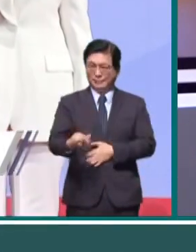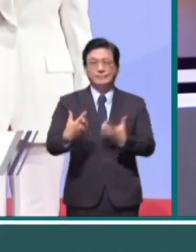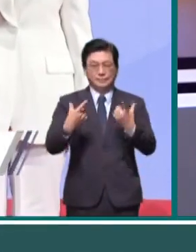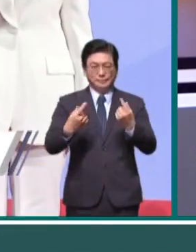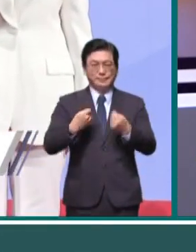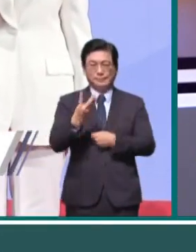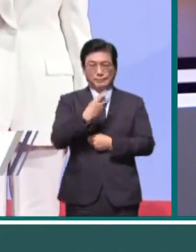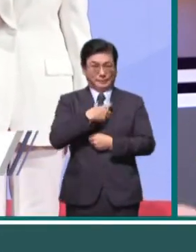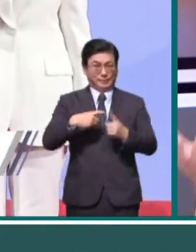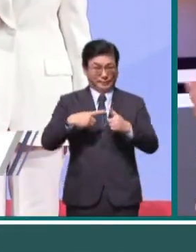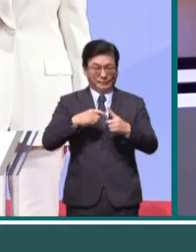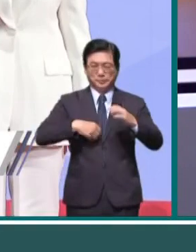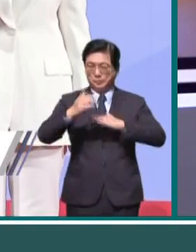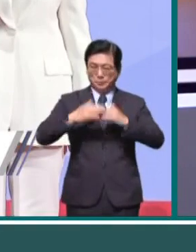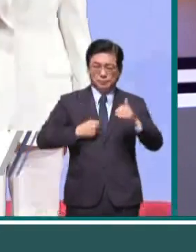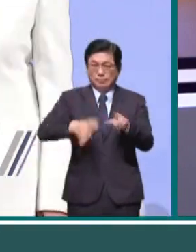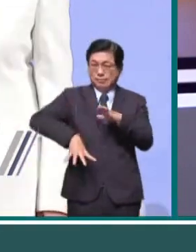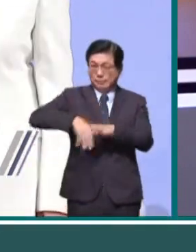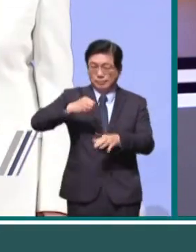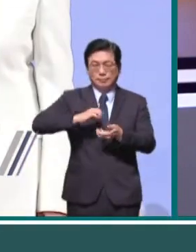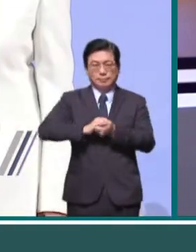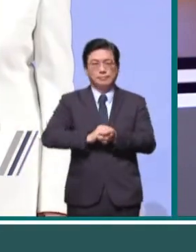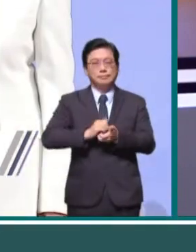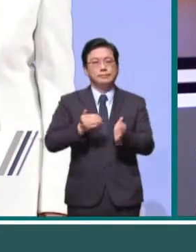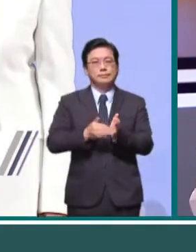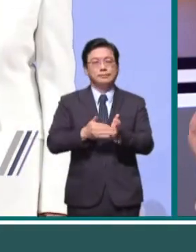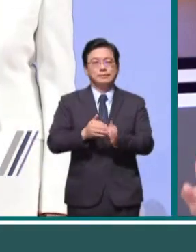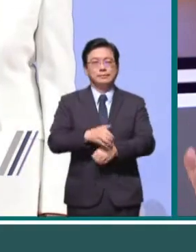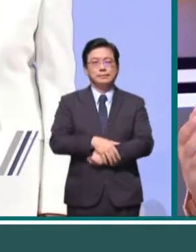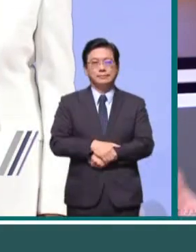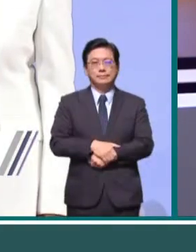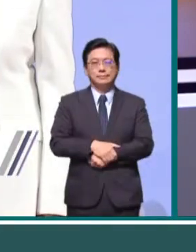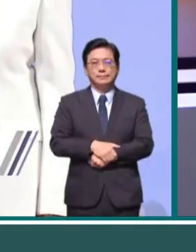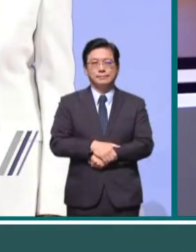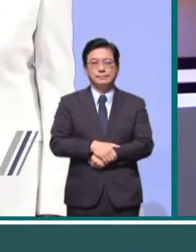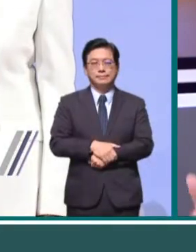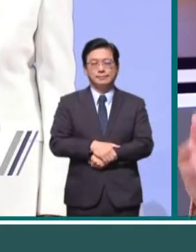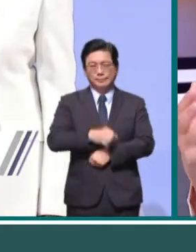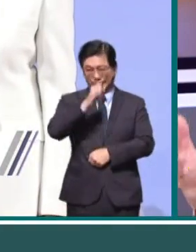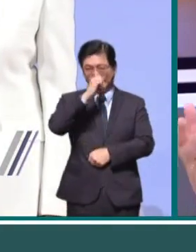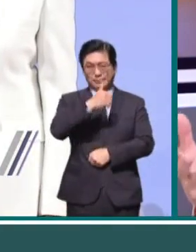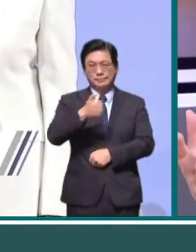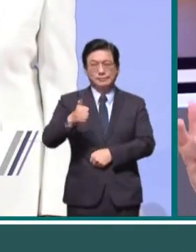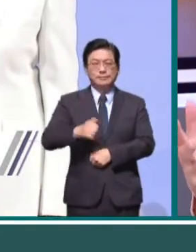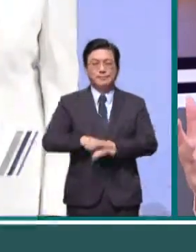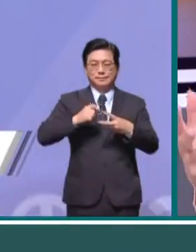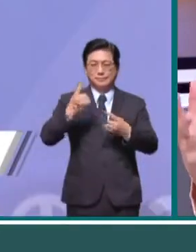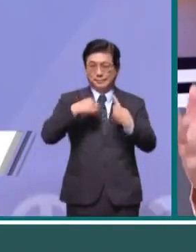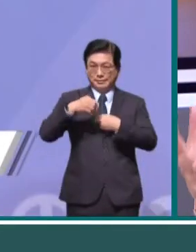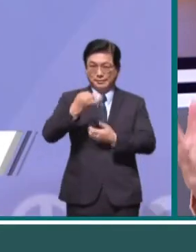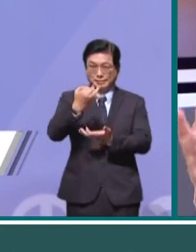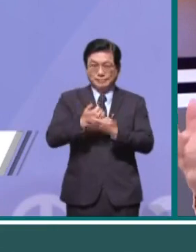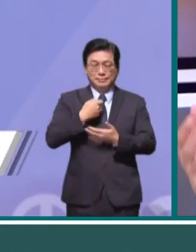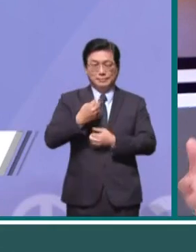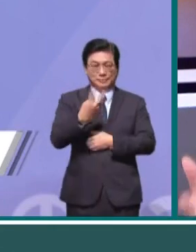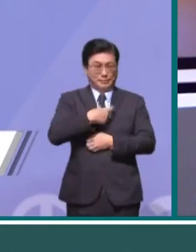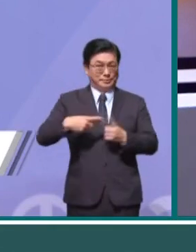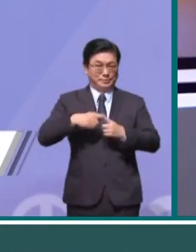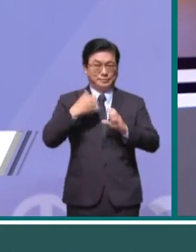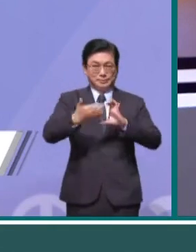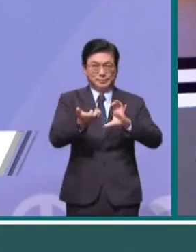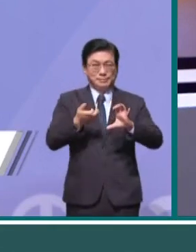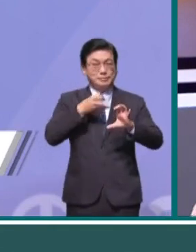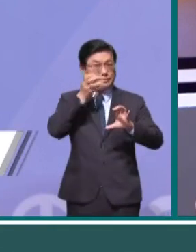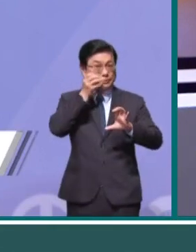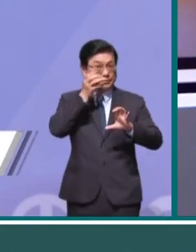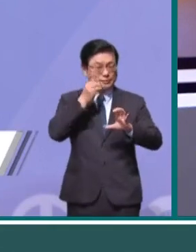村里的龟缸的酸计，好不容易等来一场辩论，所有的台北市民期待的这个总算要脱离柯